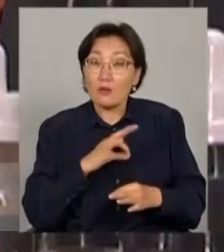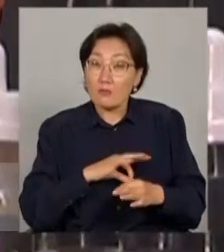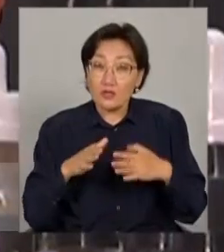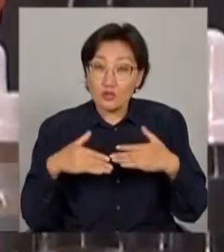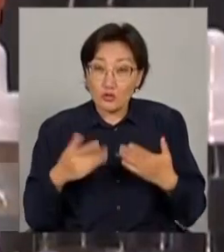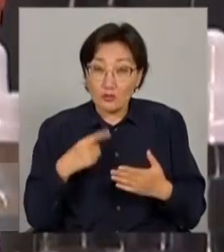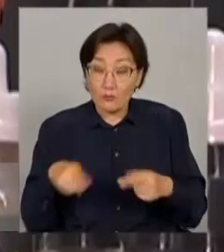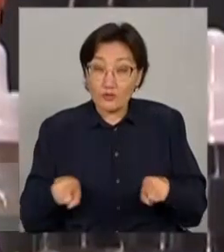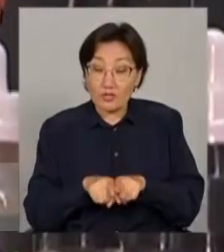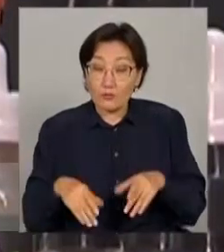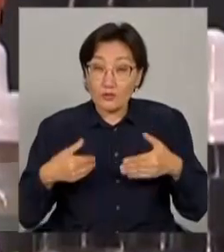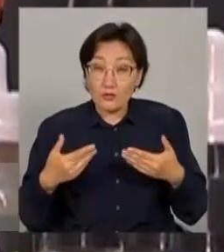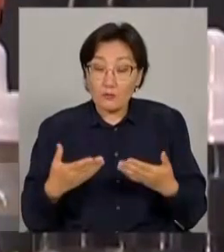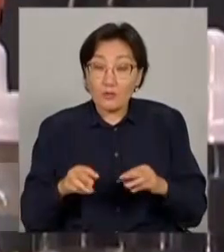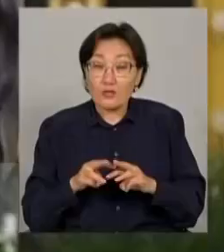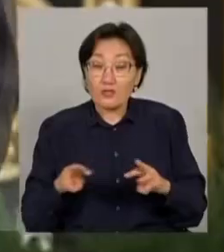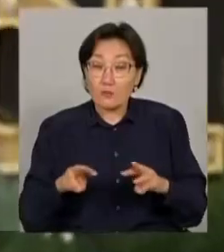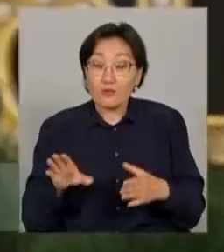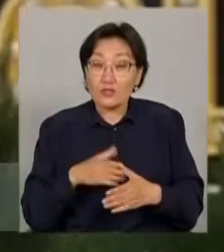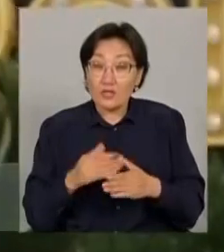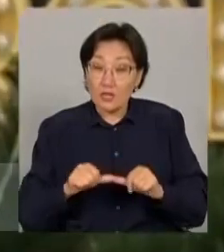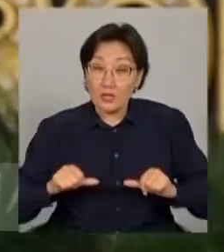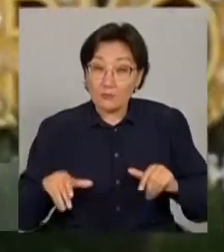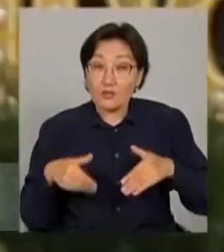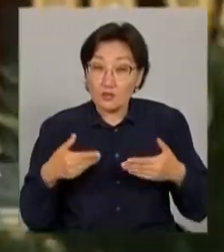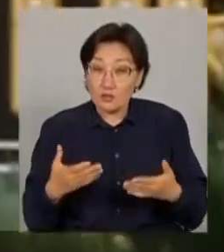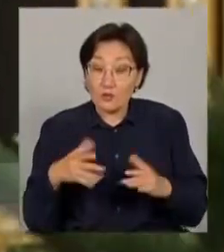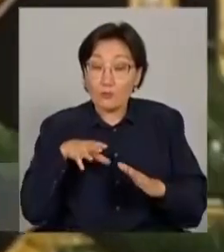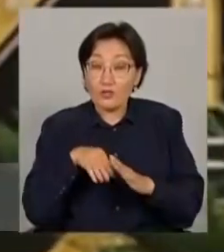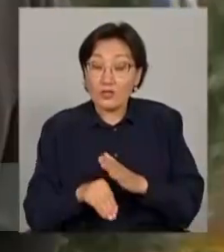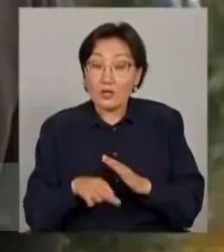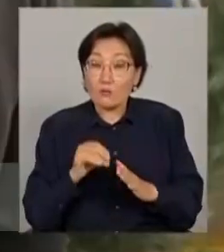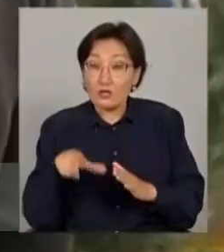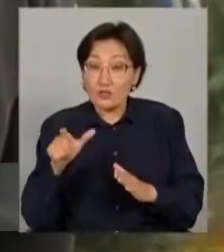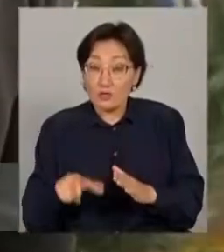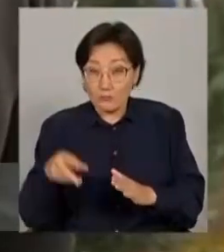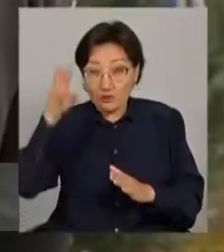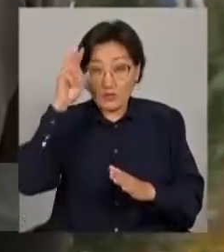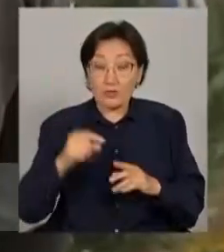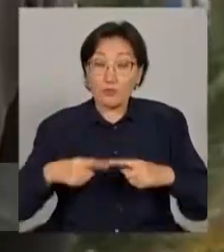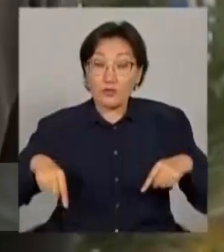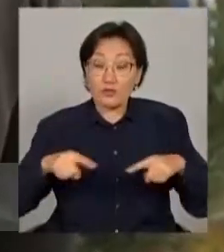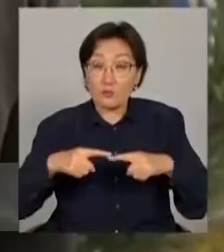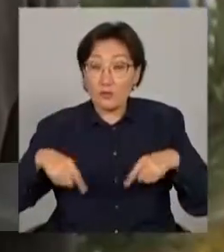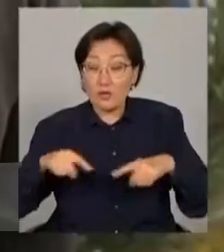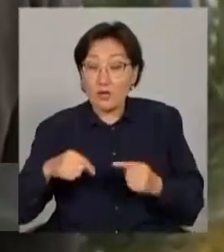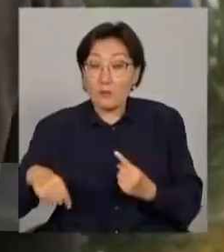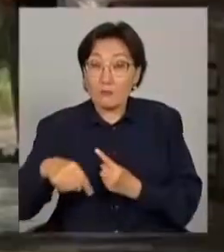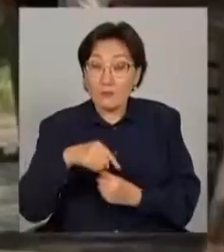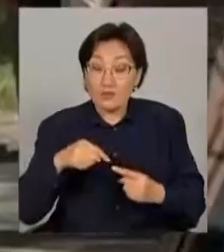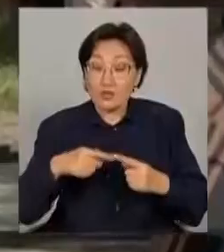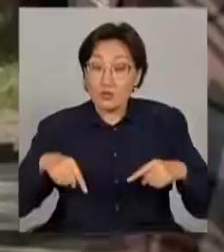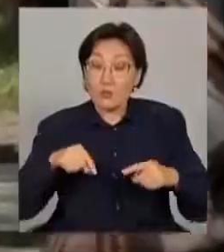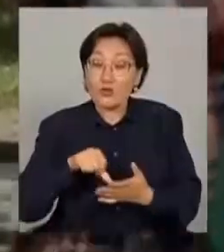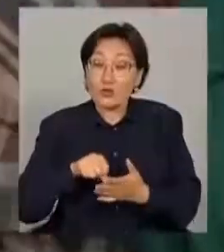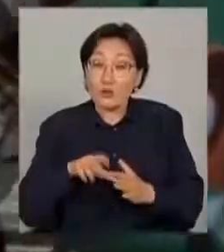деген сөз. Мұндай ұсынысты ведомствоаралық комиссия ұсынған екен. Оның құрамында депутаттар, мемлекеттік органдар мен бизнес өкілдері болған.